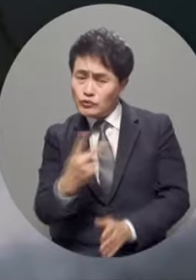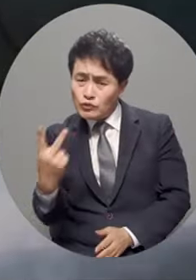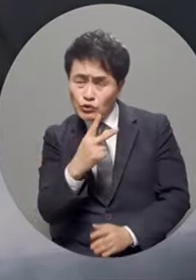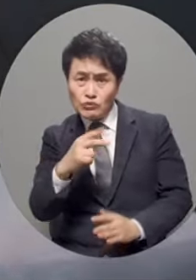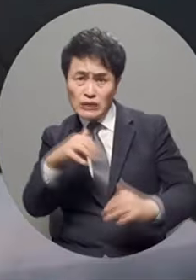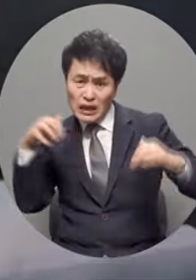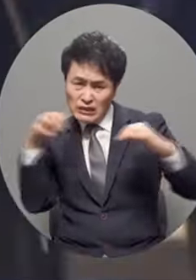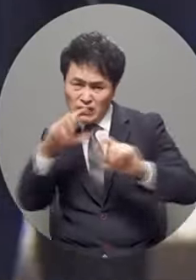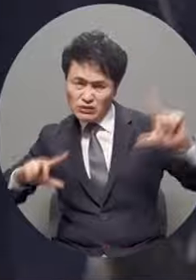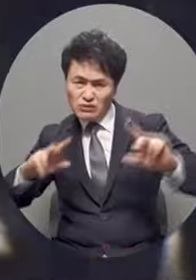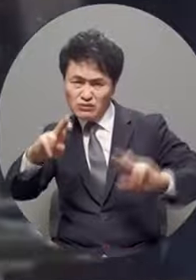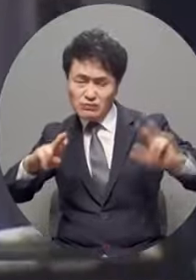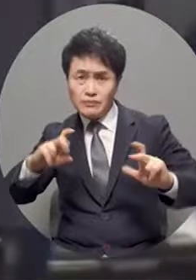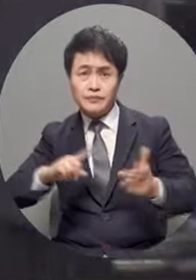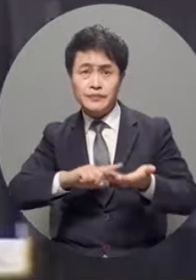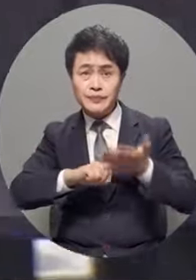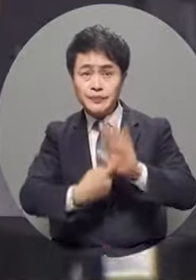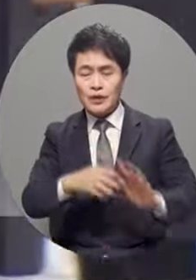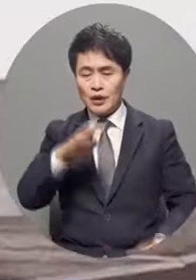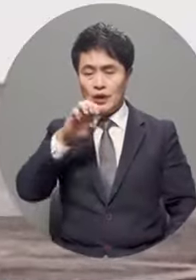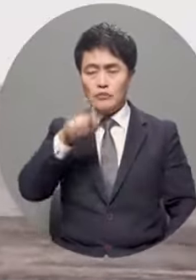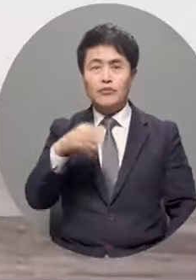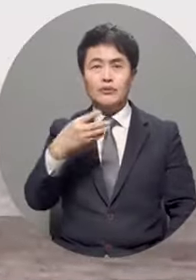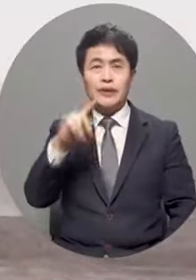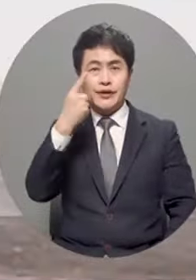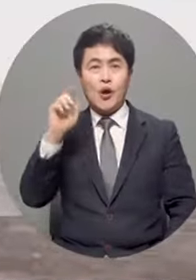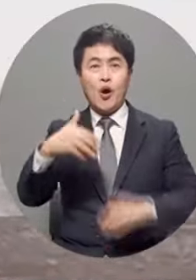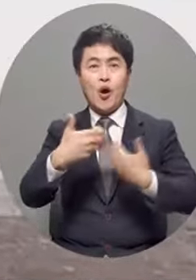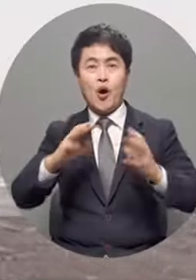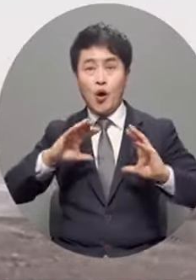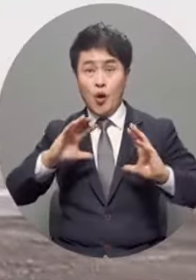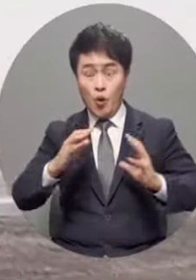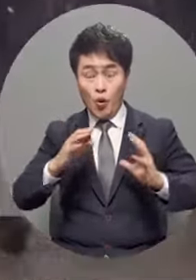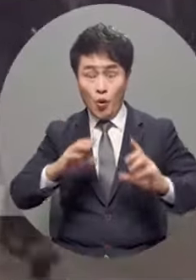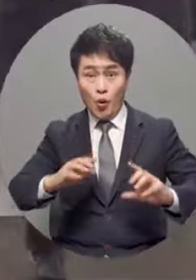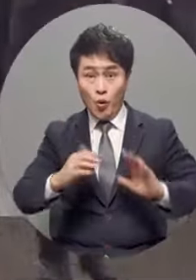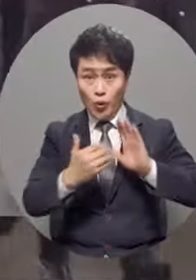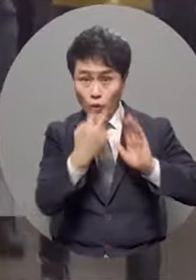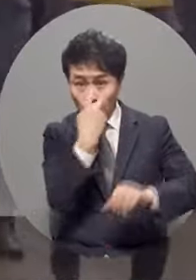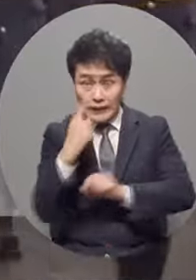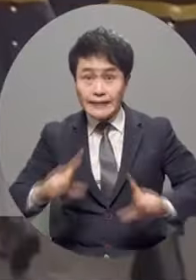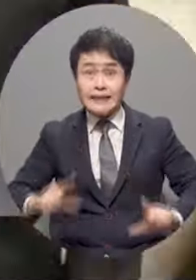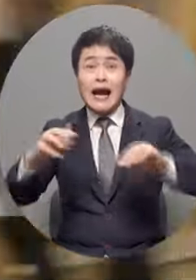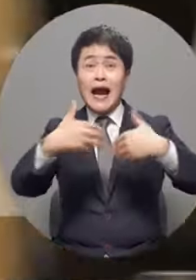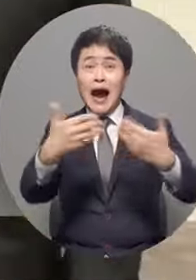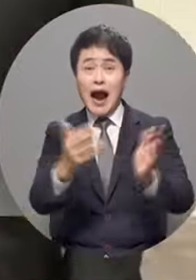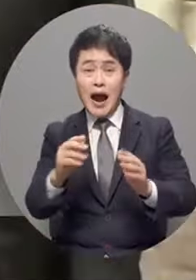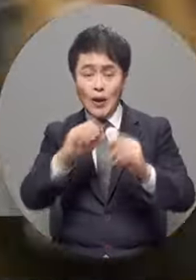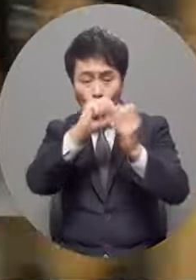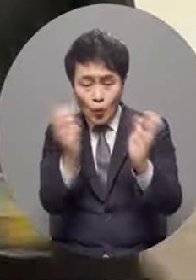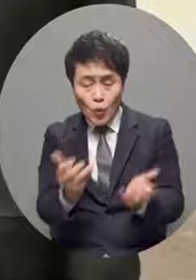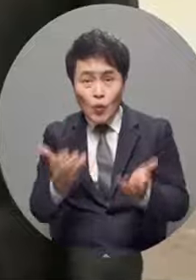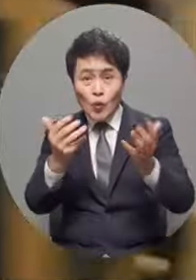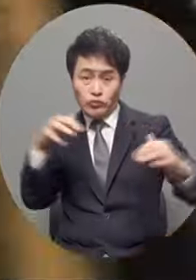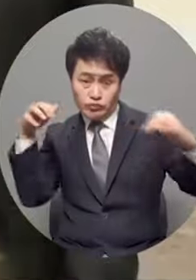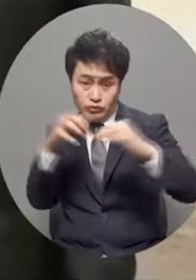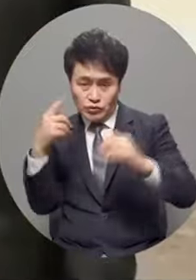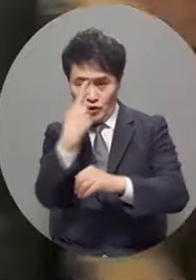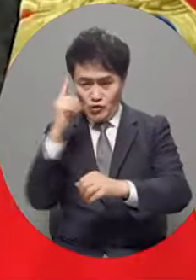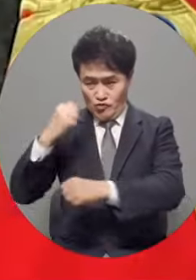의지를 강조했습니다. 푸틴 러시아 대통령은 조국 수호자의 날을 맞아 헌화한 뒤 전선에 투입된 러시아군을